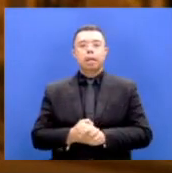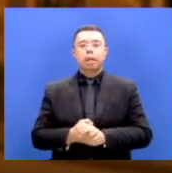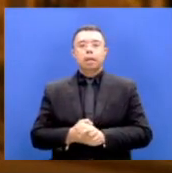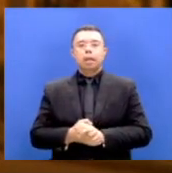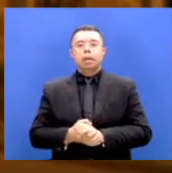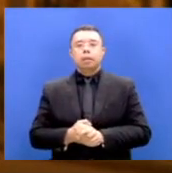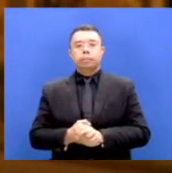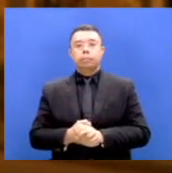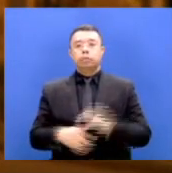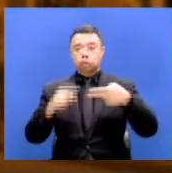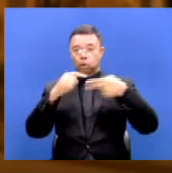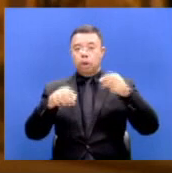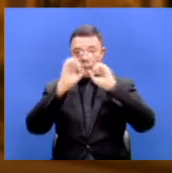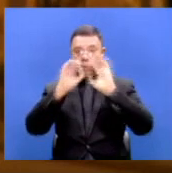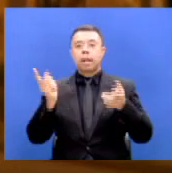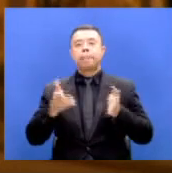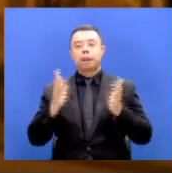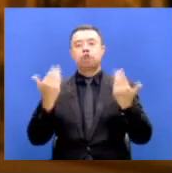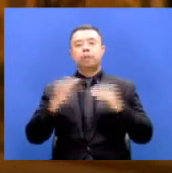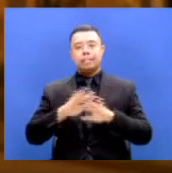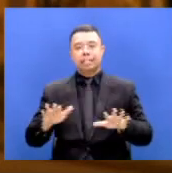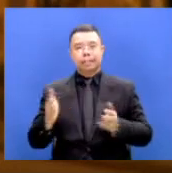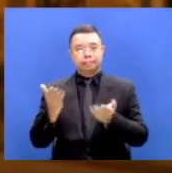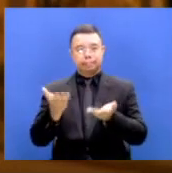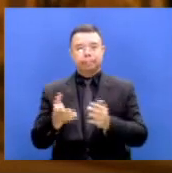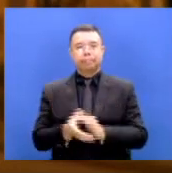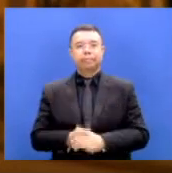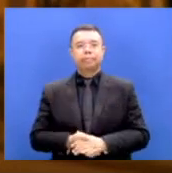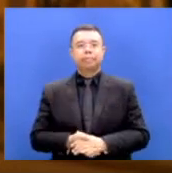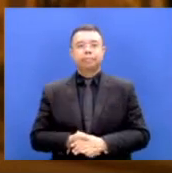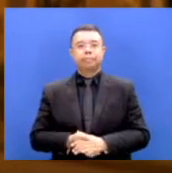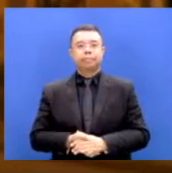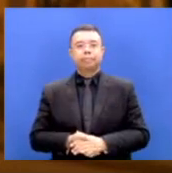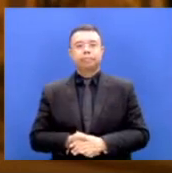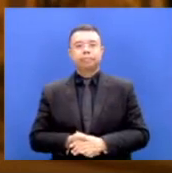Ya, demikian informasi dari Biro Medan, saya kembalikan ke Fahada Indi di Jakarta.